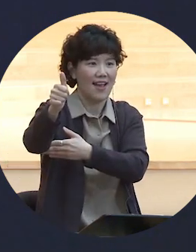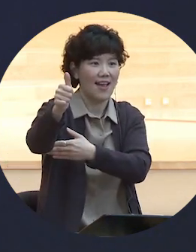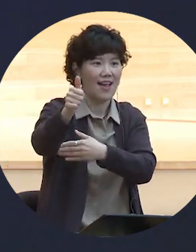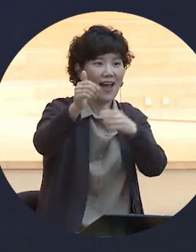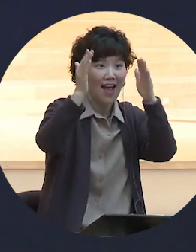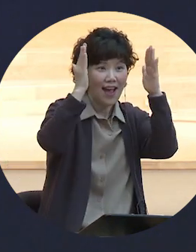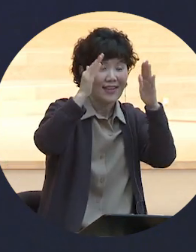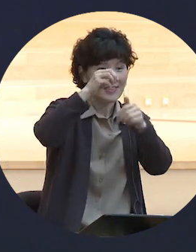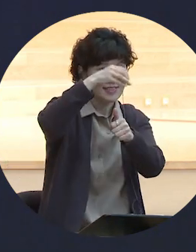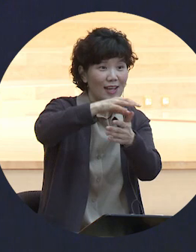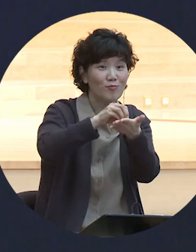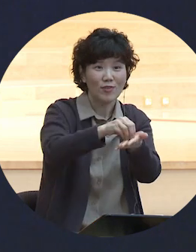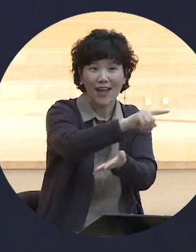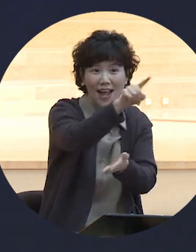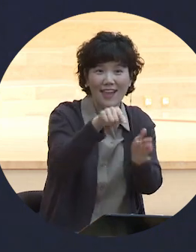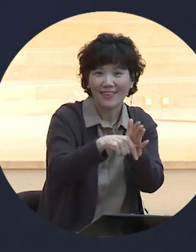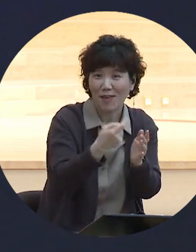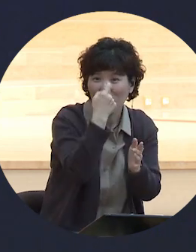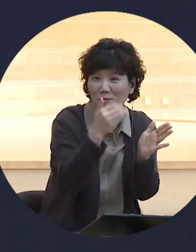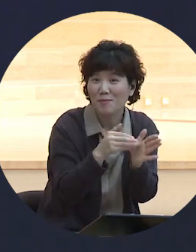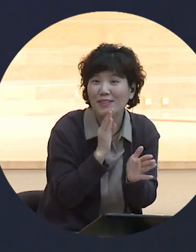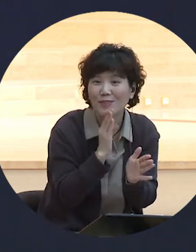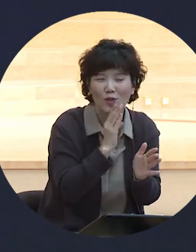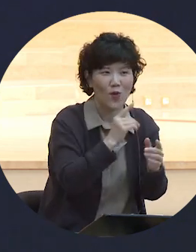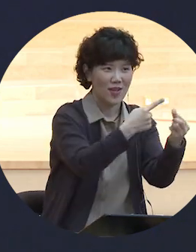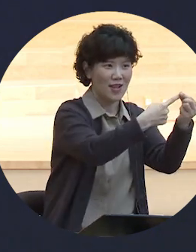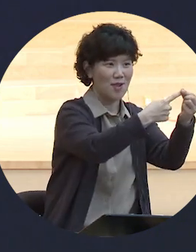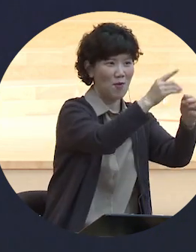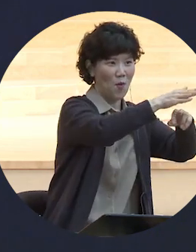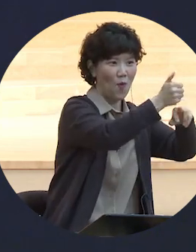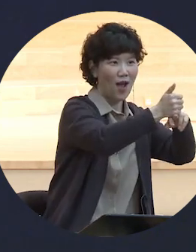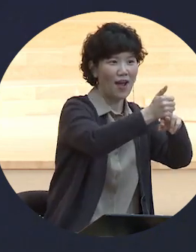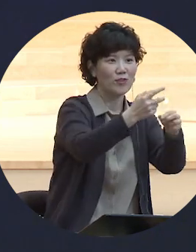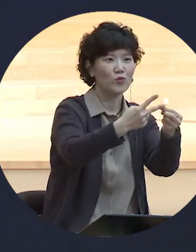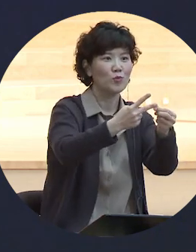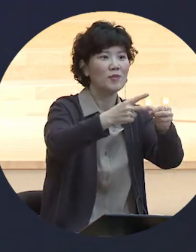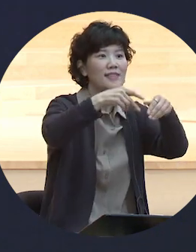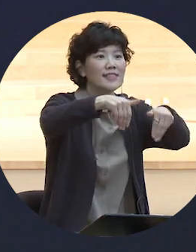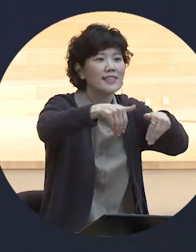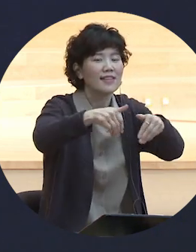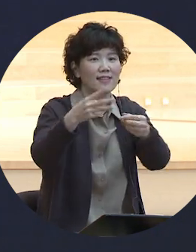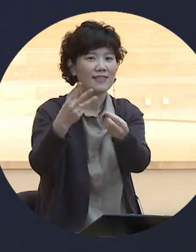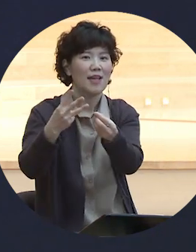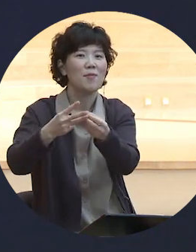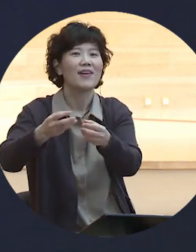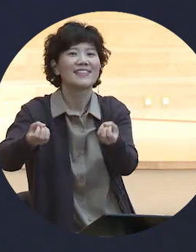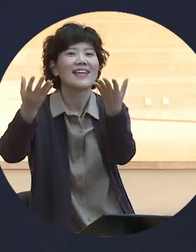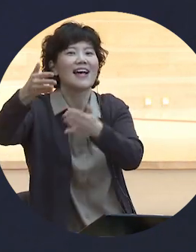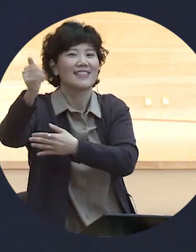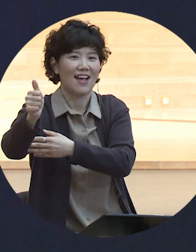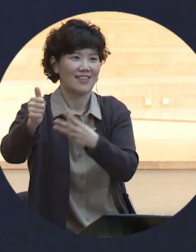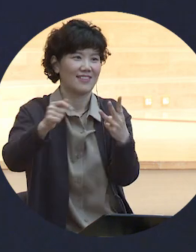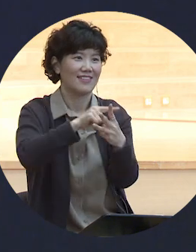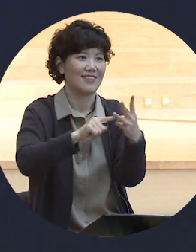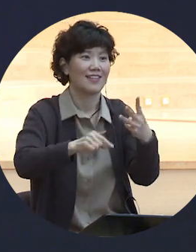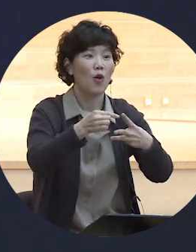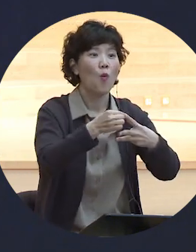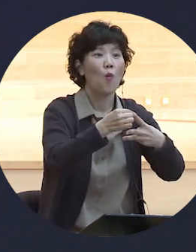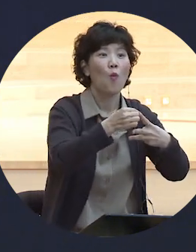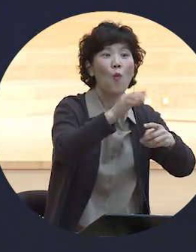문답 때 다 읽고 공부했잖아요. 왕, 제사장, 또 선지자, 제사장. 왕은